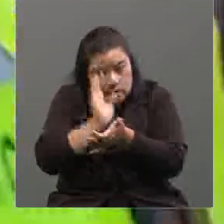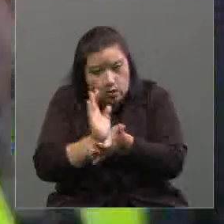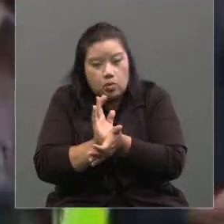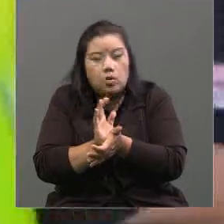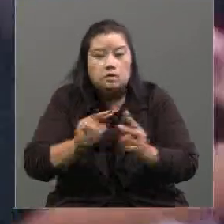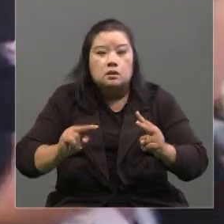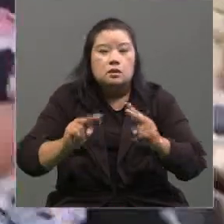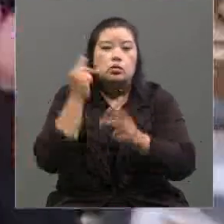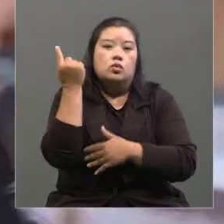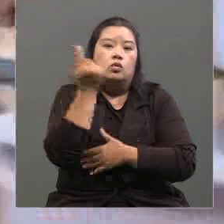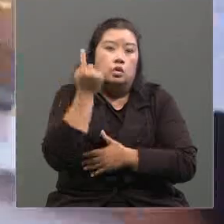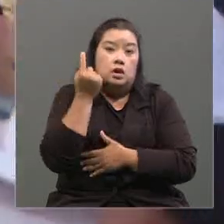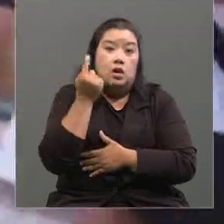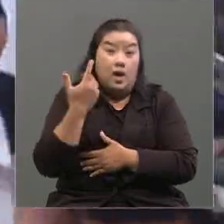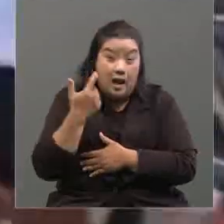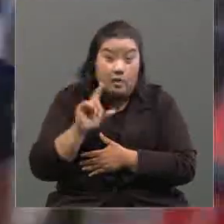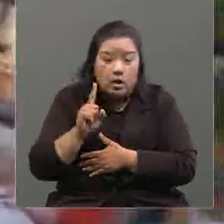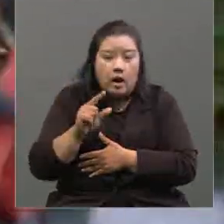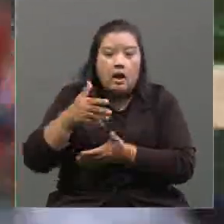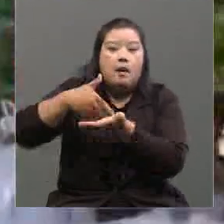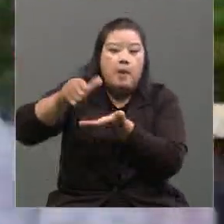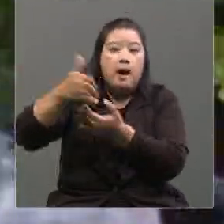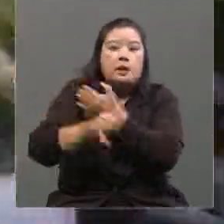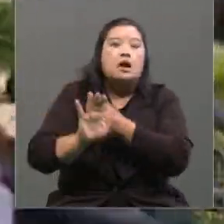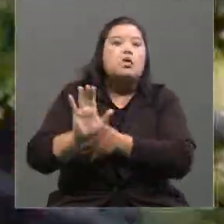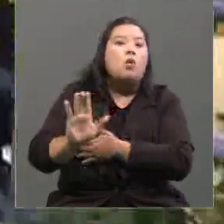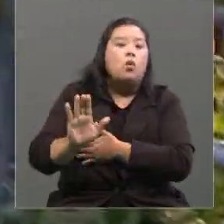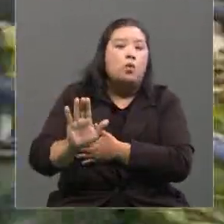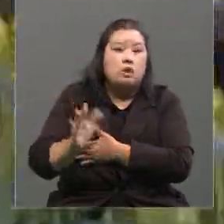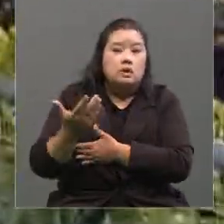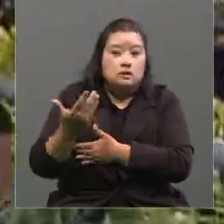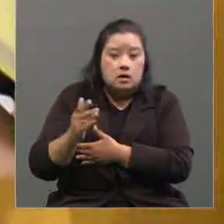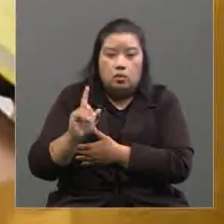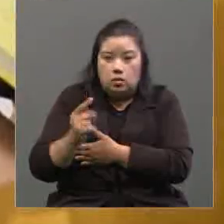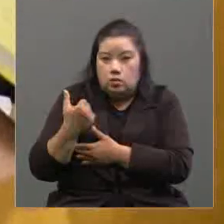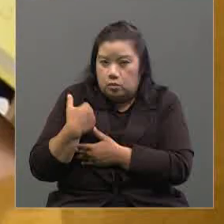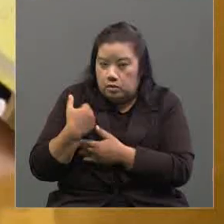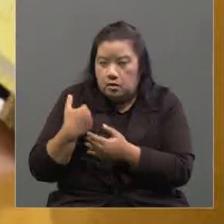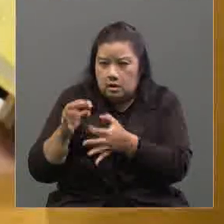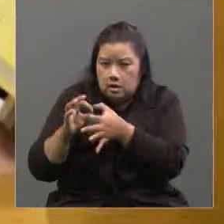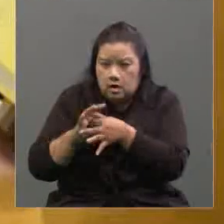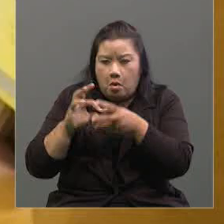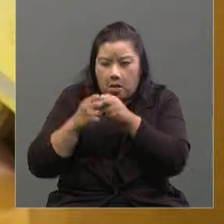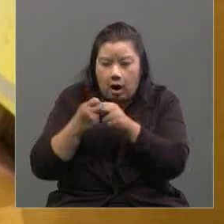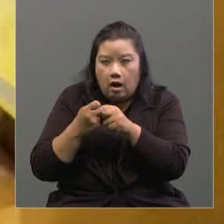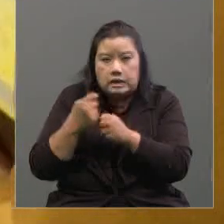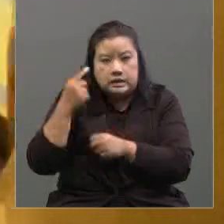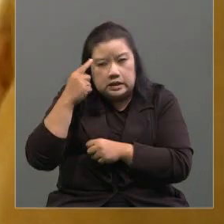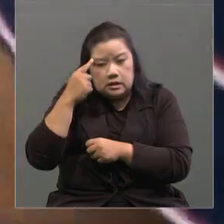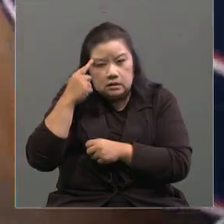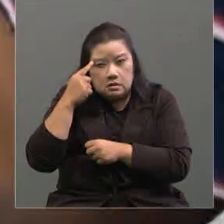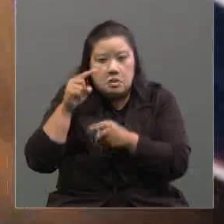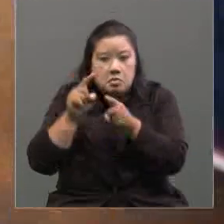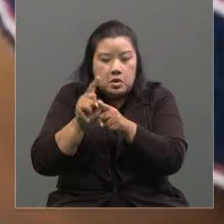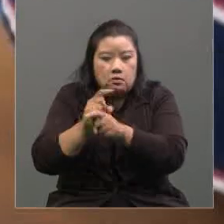ยวเนี่ยเพื่อส่งตัวกลับประเทศต้นทางรวมถึงต้องเข้าไปตรวจสอบอีกนะฮะว่าเอ๊ะมันเกี่ยวข้องกับกระบวนการค้ามนุษย์หรือเปล่าก็ต้